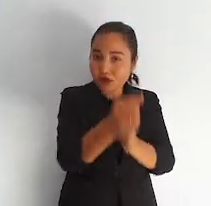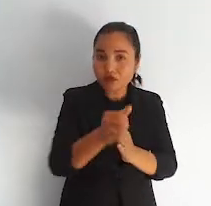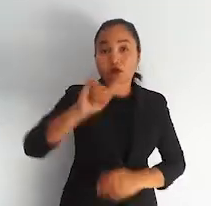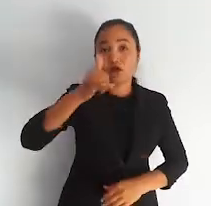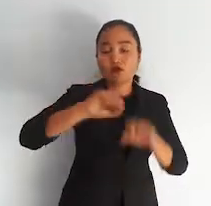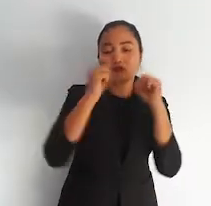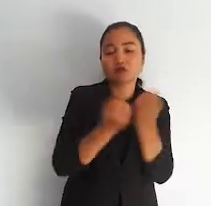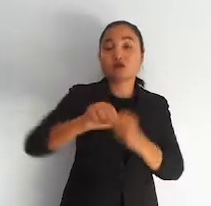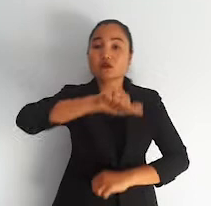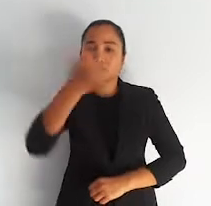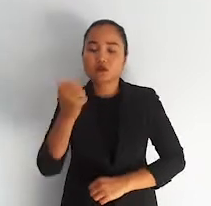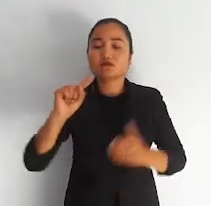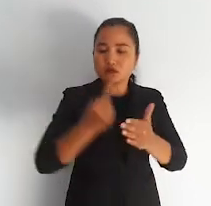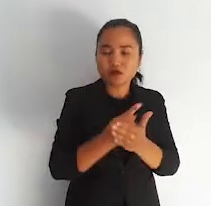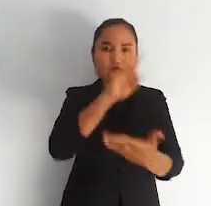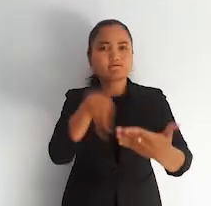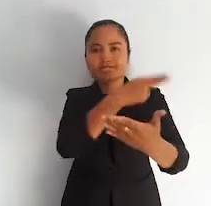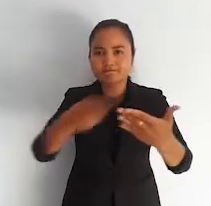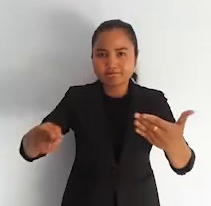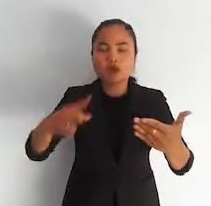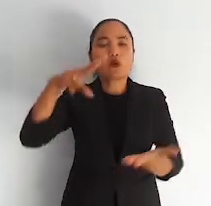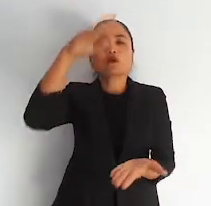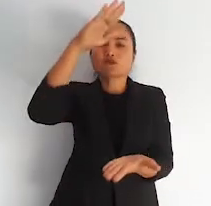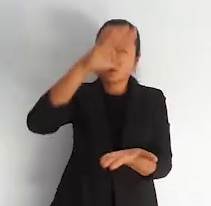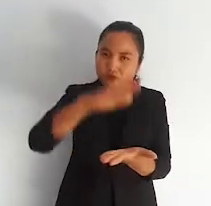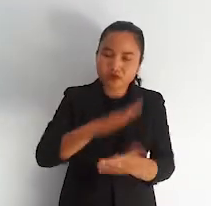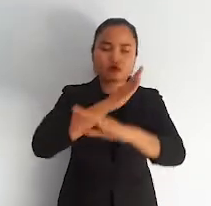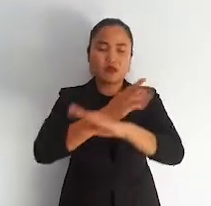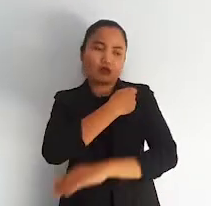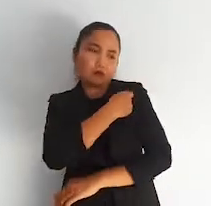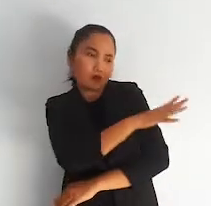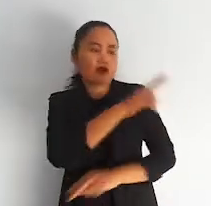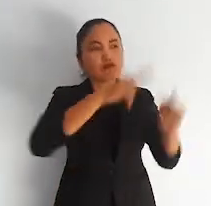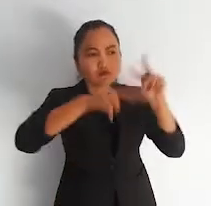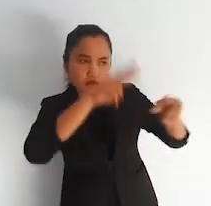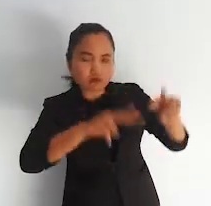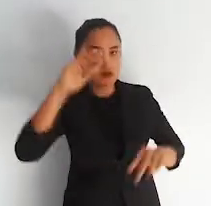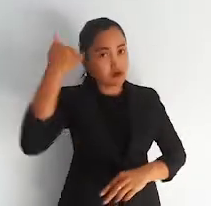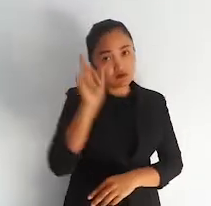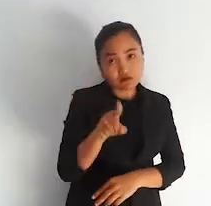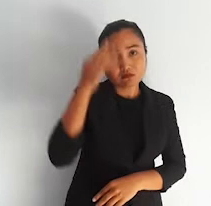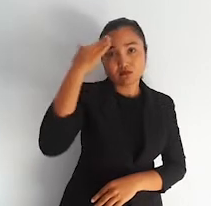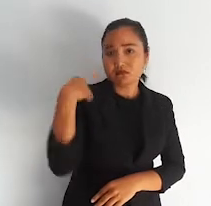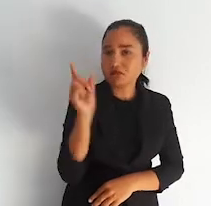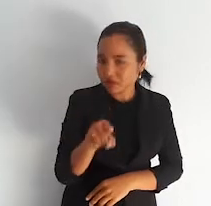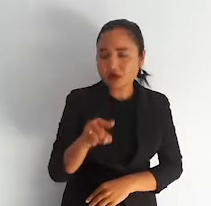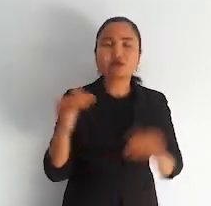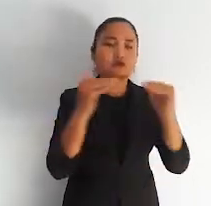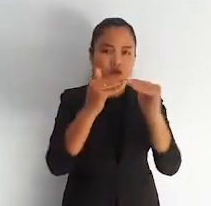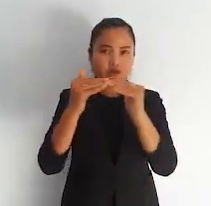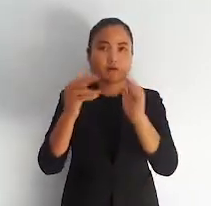បាលក៏ដូចជាភិក្ខីពពន់នឹងចូលរួមដើម្បីលុបបំបាត់ក៏ដូចជាកាត់បន្ថយការរើសអើងចំពោះអ្នកប្ដូរ gender នៅក្នុងវិស័យការងារហ្នឹង